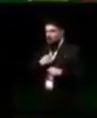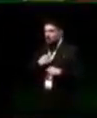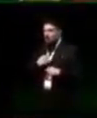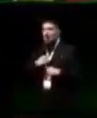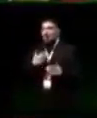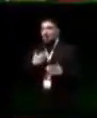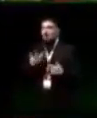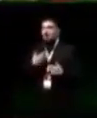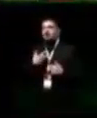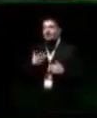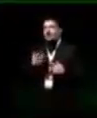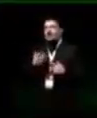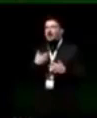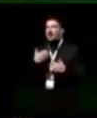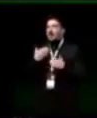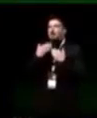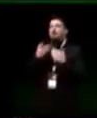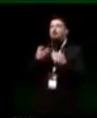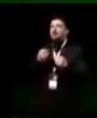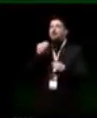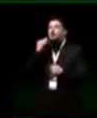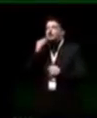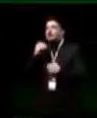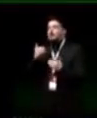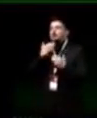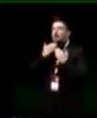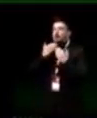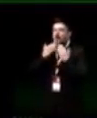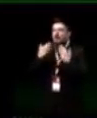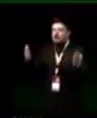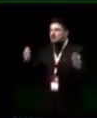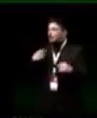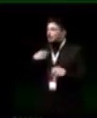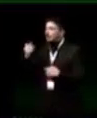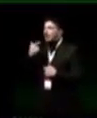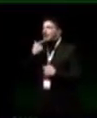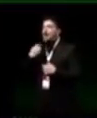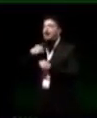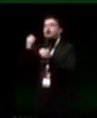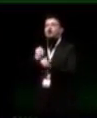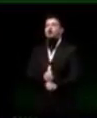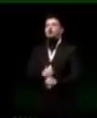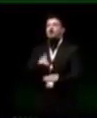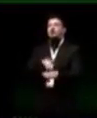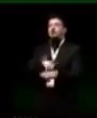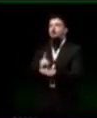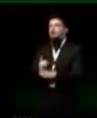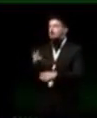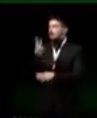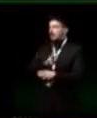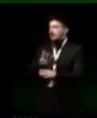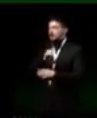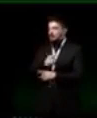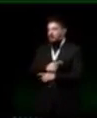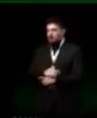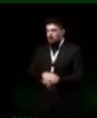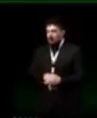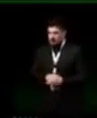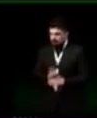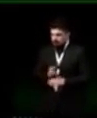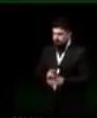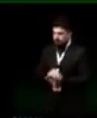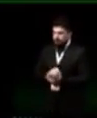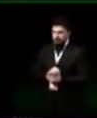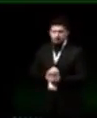gratitudine straordinario verso il fondatore del Partito Democratico, Walter Veltroni. Un debito straordinario e un sentimento